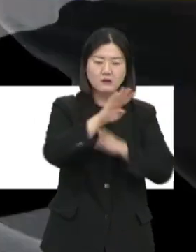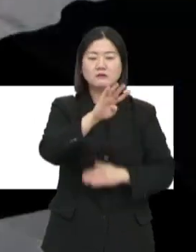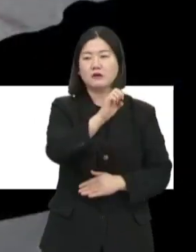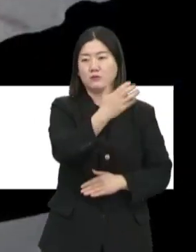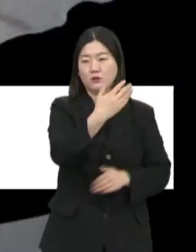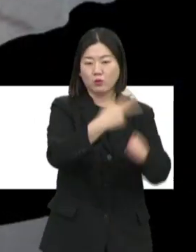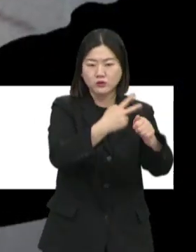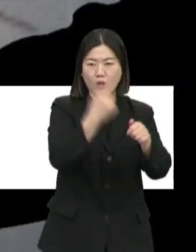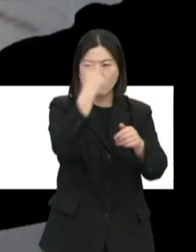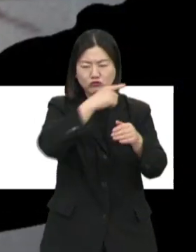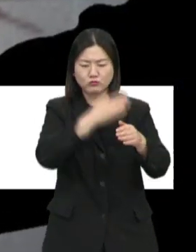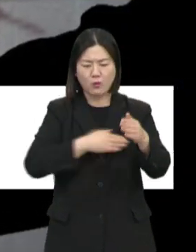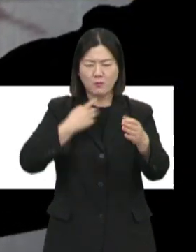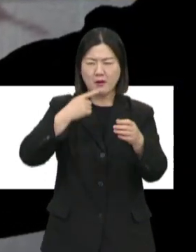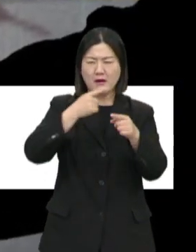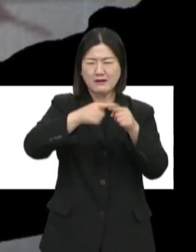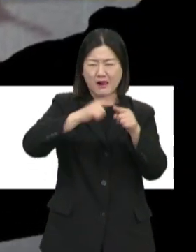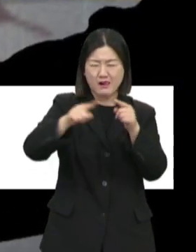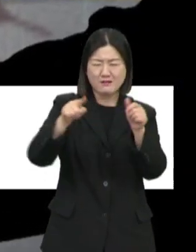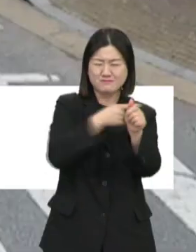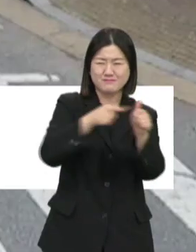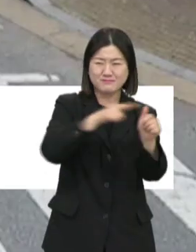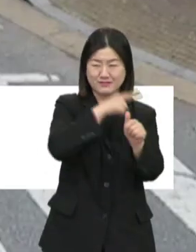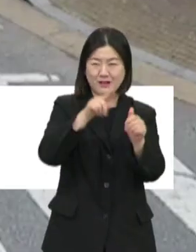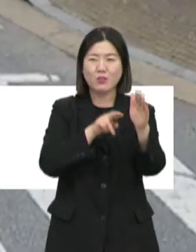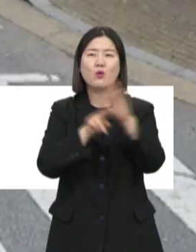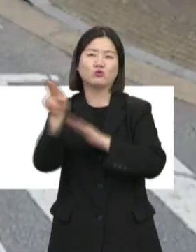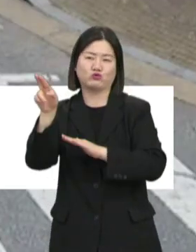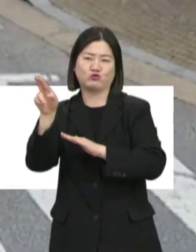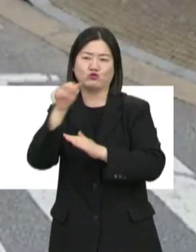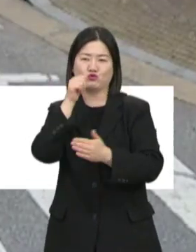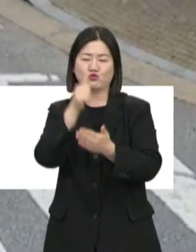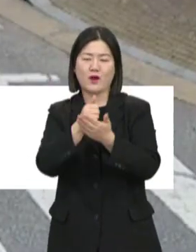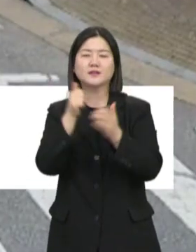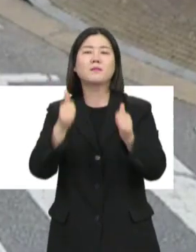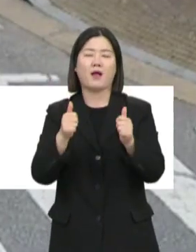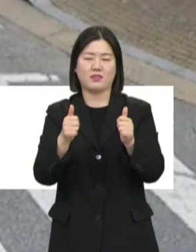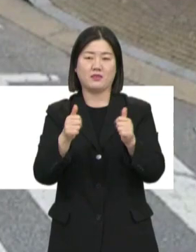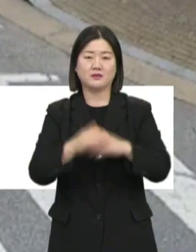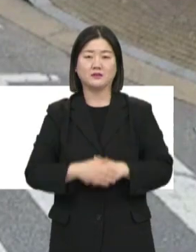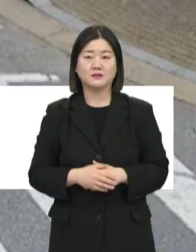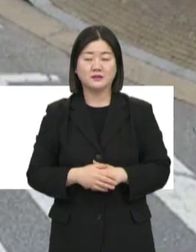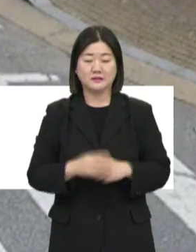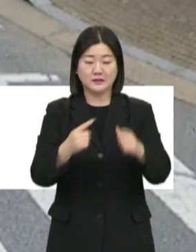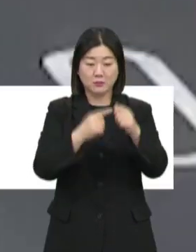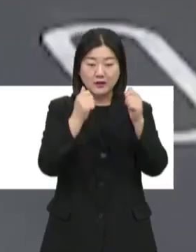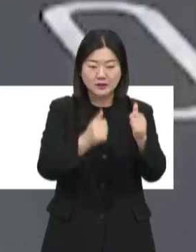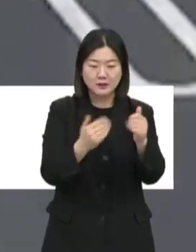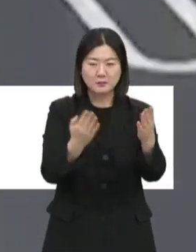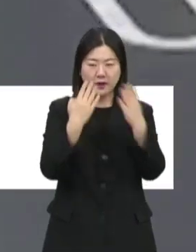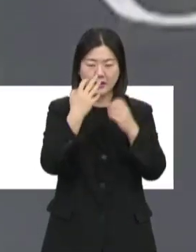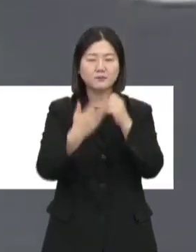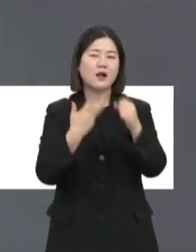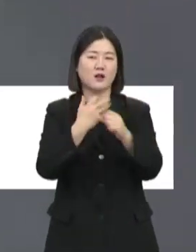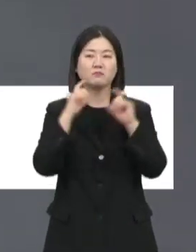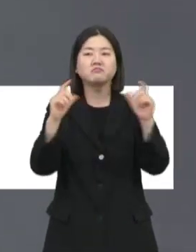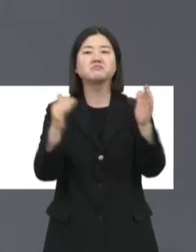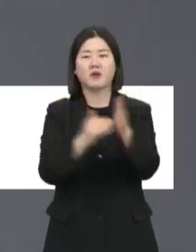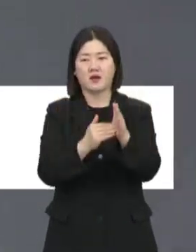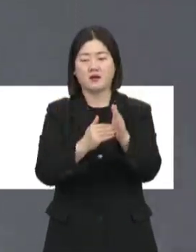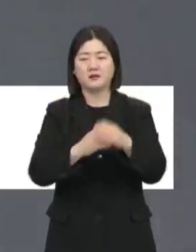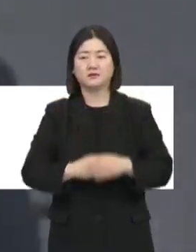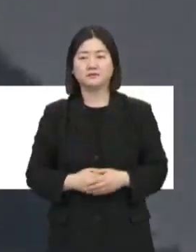아살 BC 얼굴과 몸에 10여차례 흉기를 휘두르고 도주한 혐의로 재판을 넘겨져 일심에서 징역 18년형을